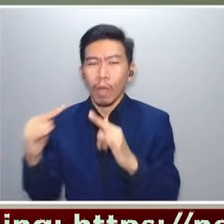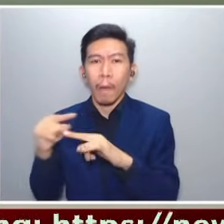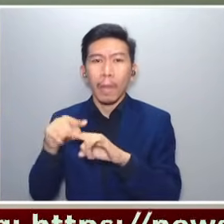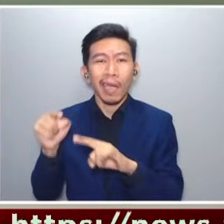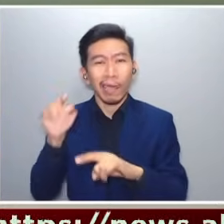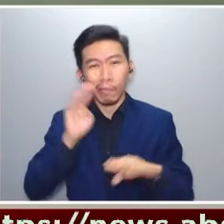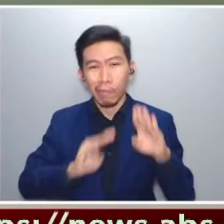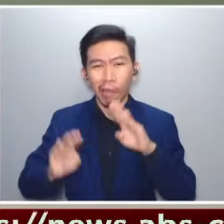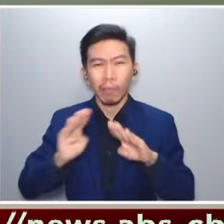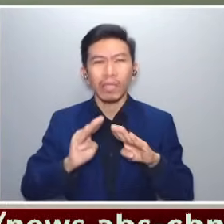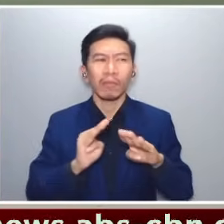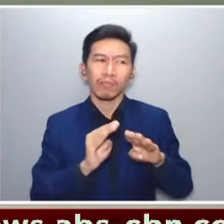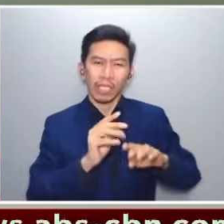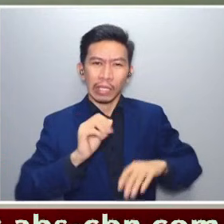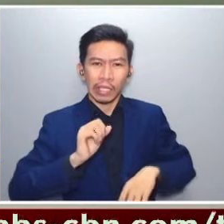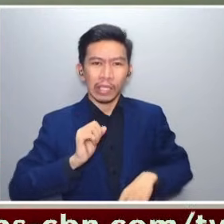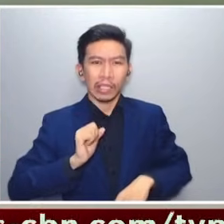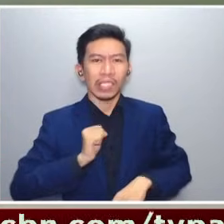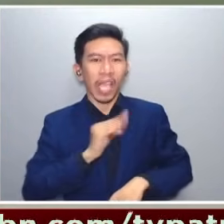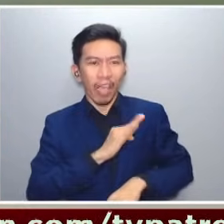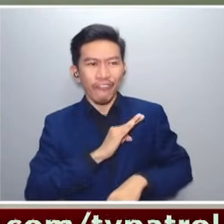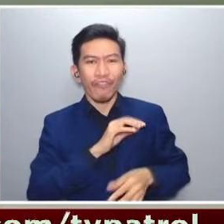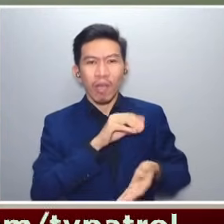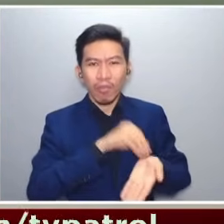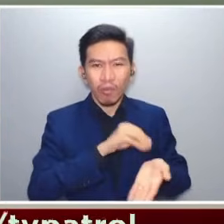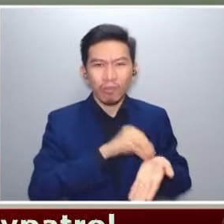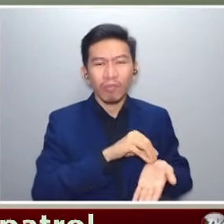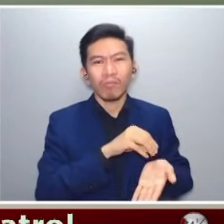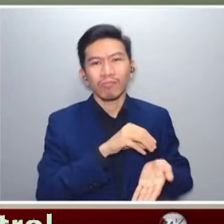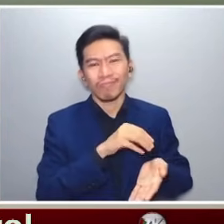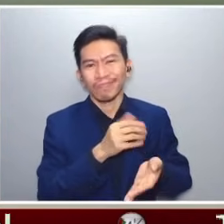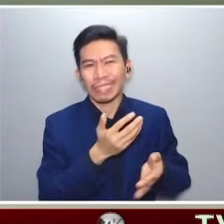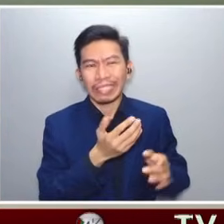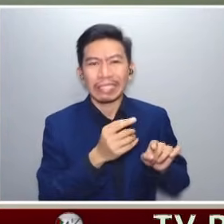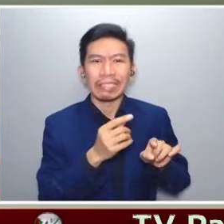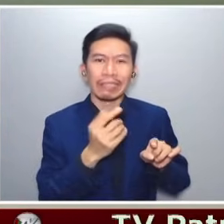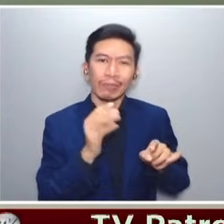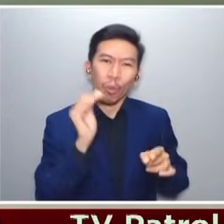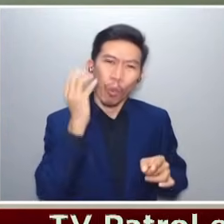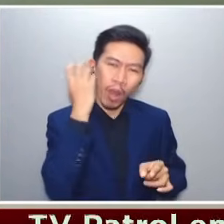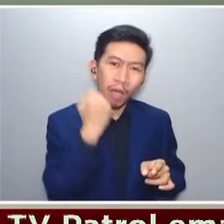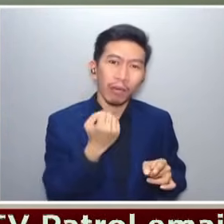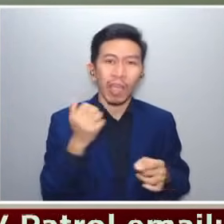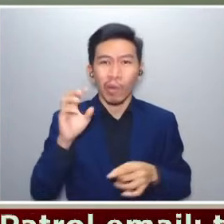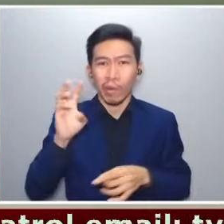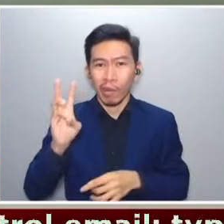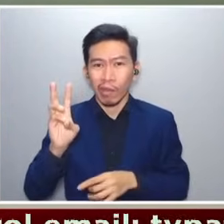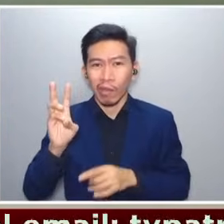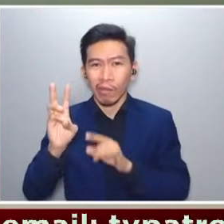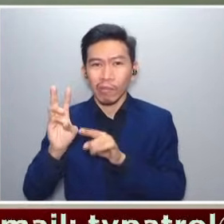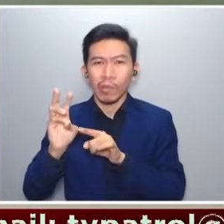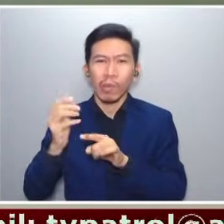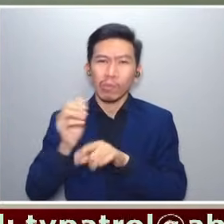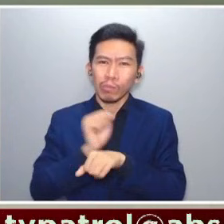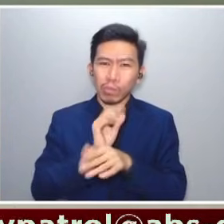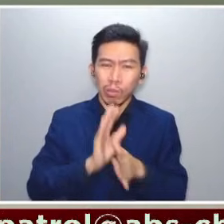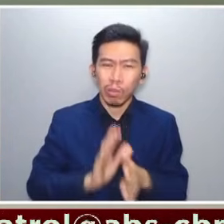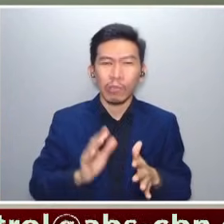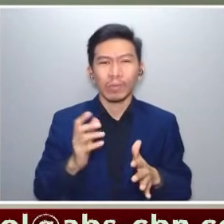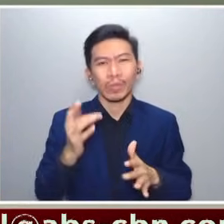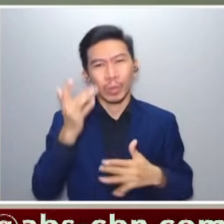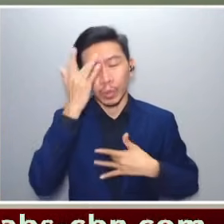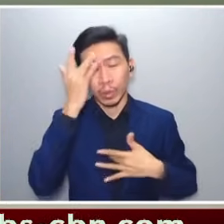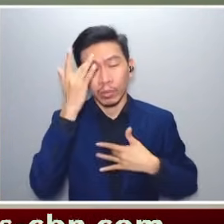manpower dahil meron na ngayong 60 health worker na nagkasakit at na marami na rin ang nagre-resign. Ngayon, hiring dito sa